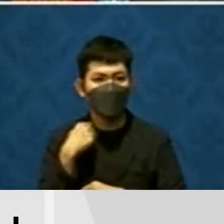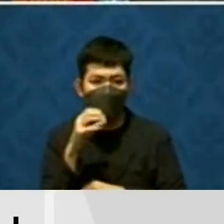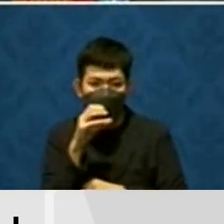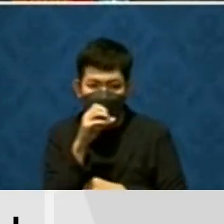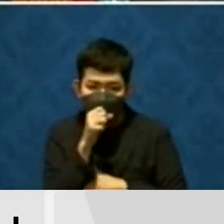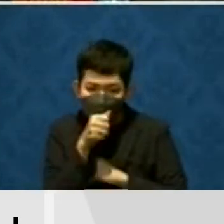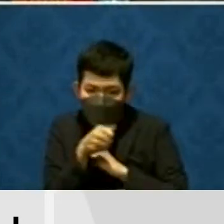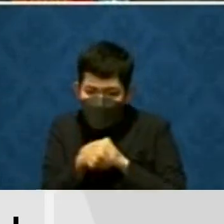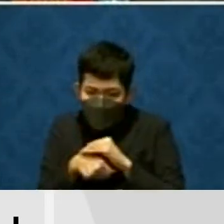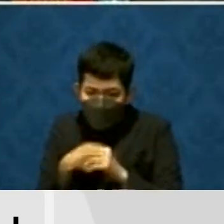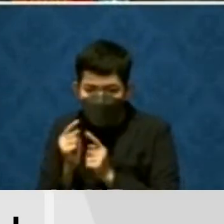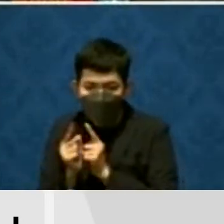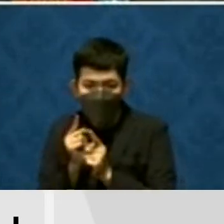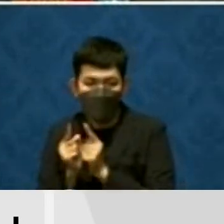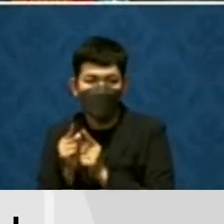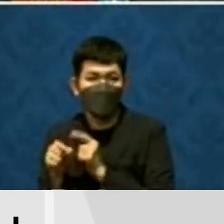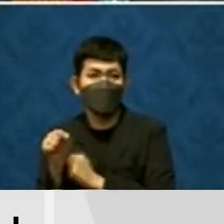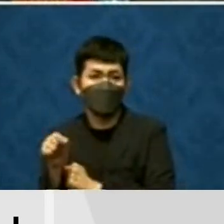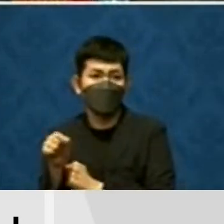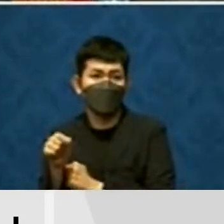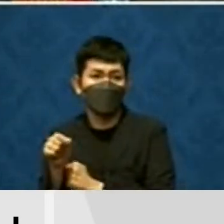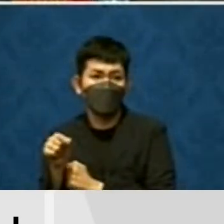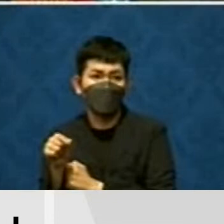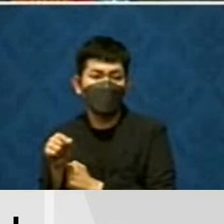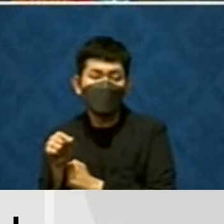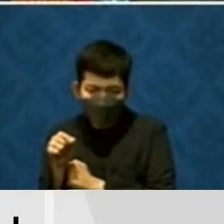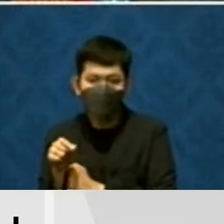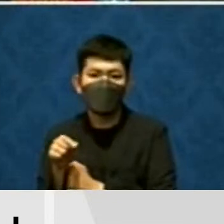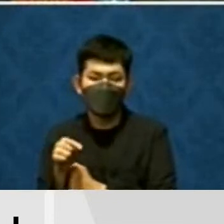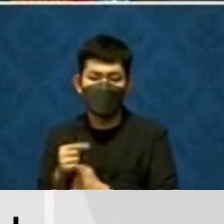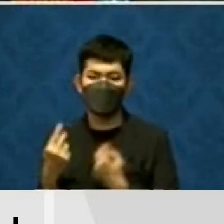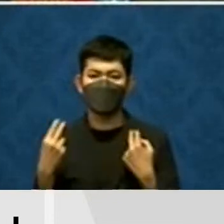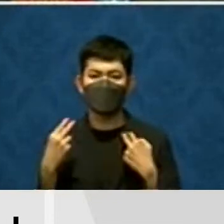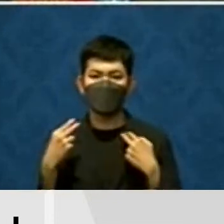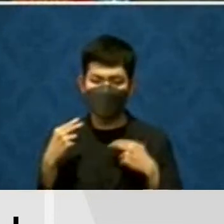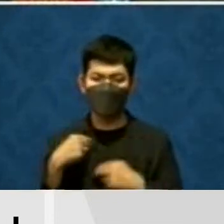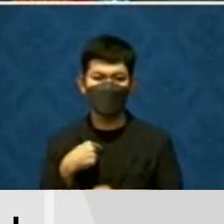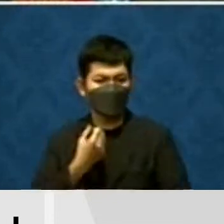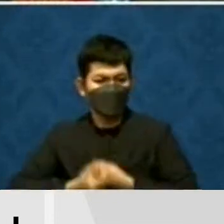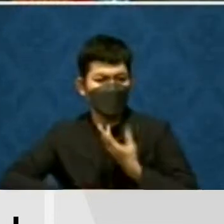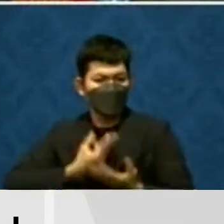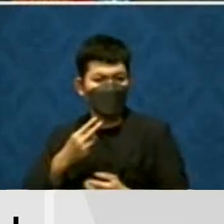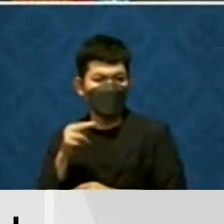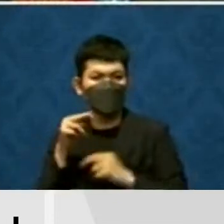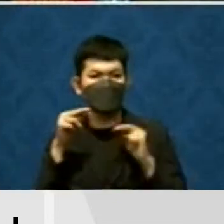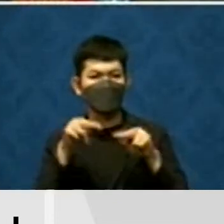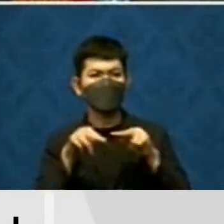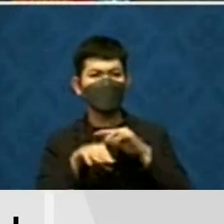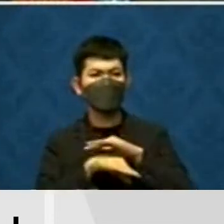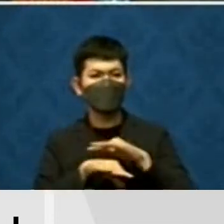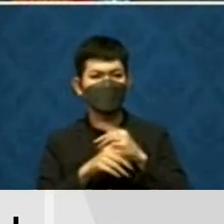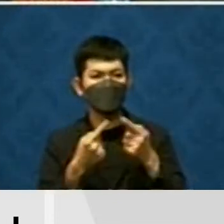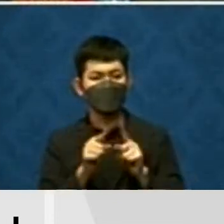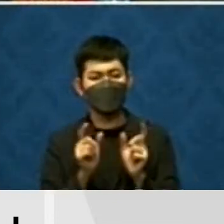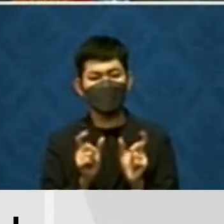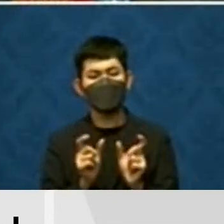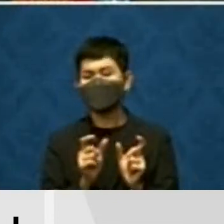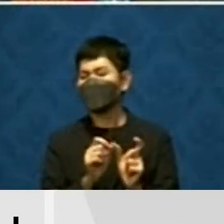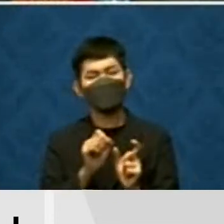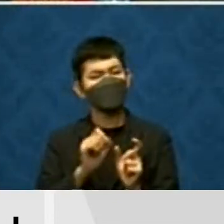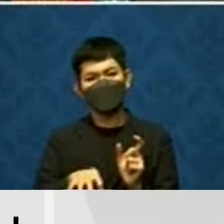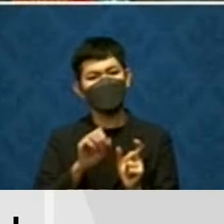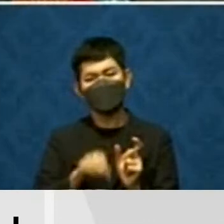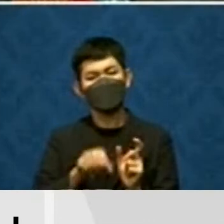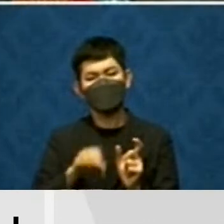าดูแล้วเหมือนจะกลัวกันจนตัวสั่นถึงขนาดต้องตั้งองครักษ์พิทักษ์รัฐมนตรีแบบปลอบใจเรียกขวัญตัวเองที่ขวัญหนีดีฟอร ์ที่ขวัญหนีดี